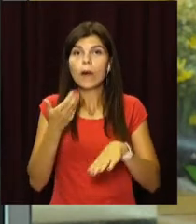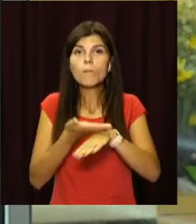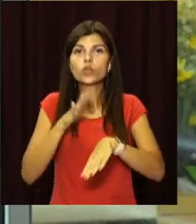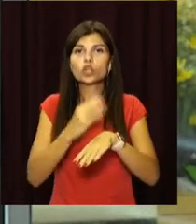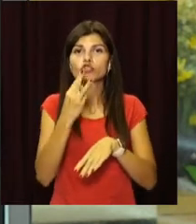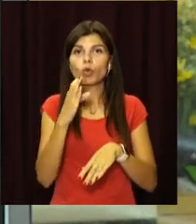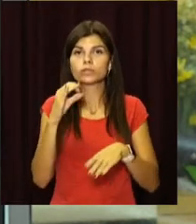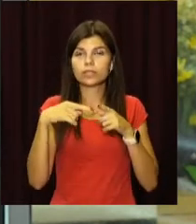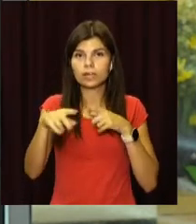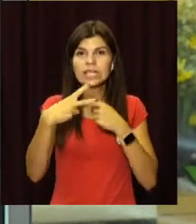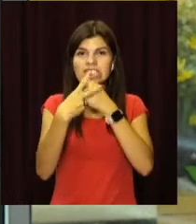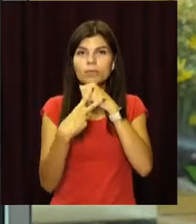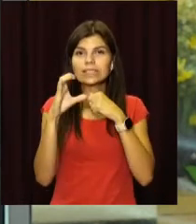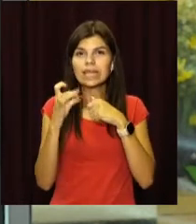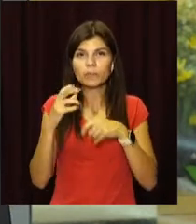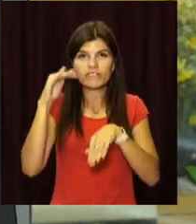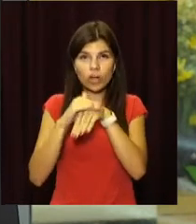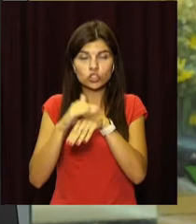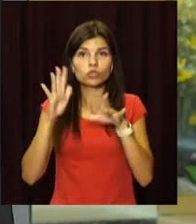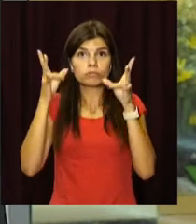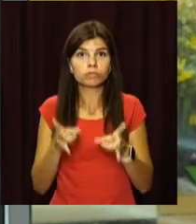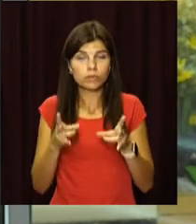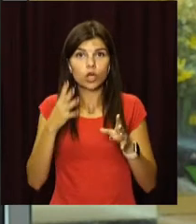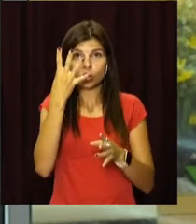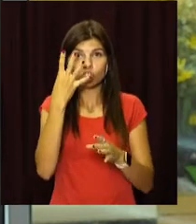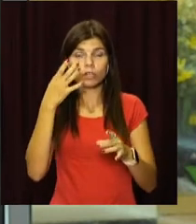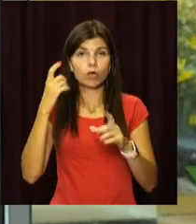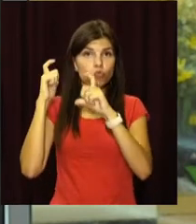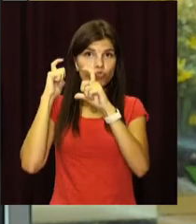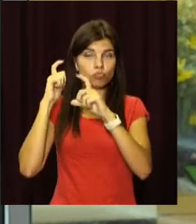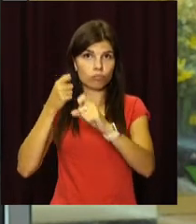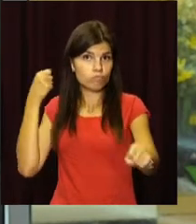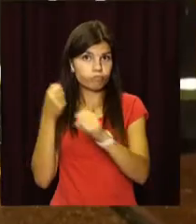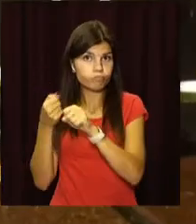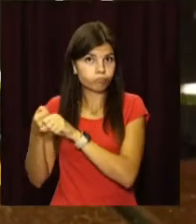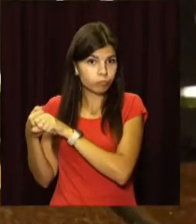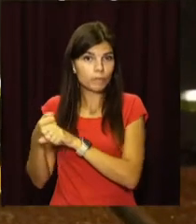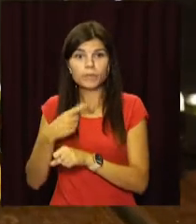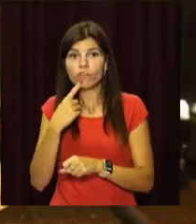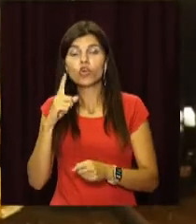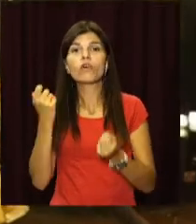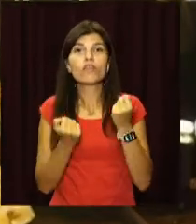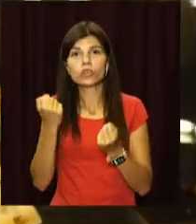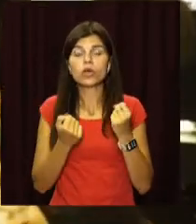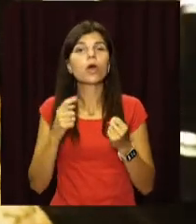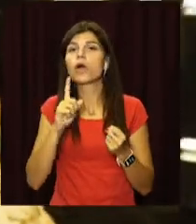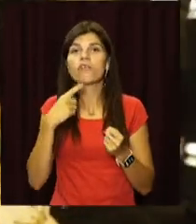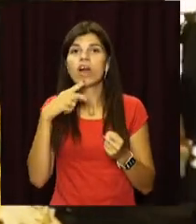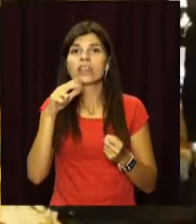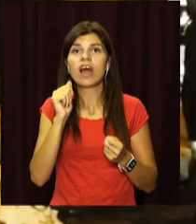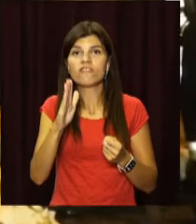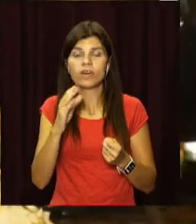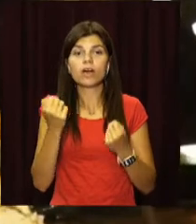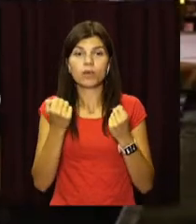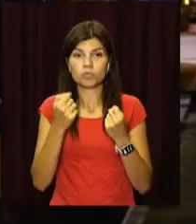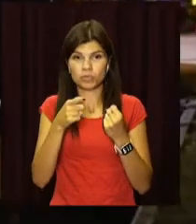На Полтавському шосе ввечері 17 серпня зіткнулися 4 вантажівки. Попередньо встановлено, що водій автомобіля